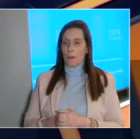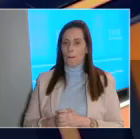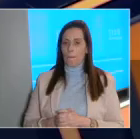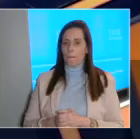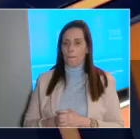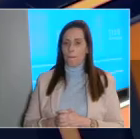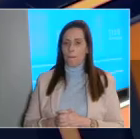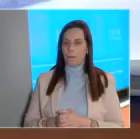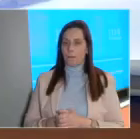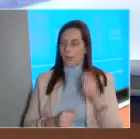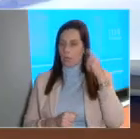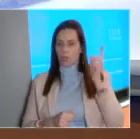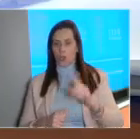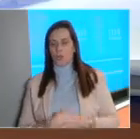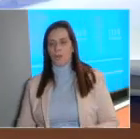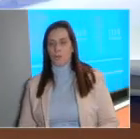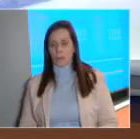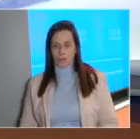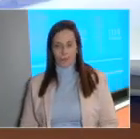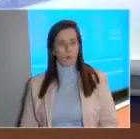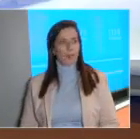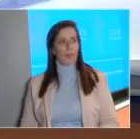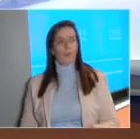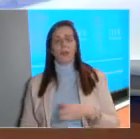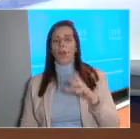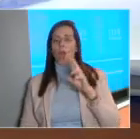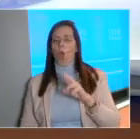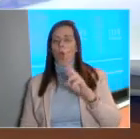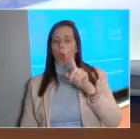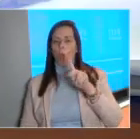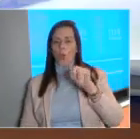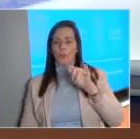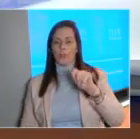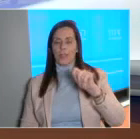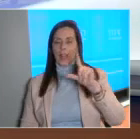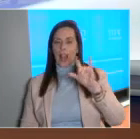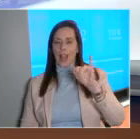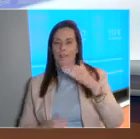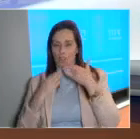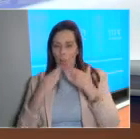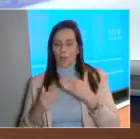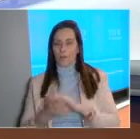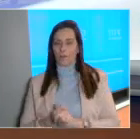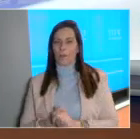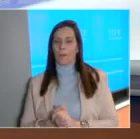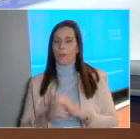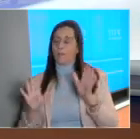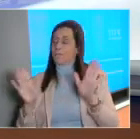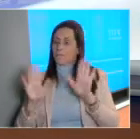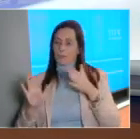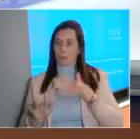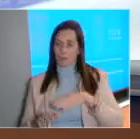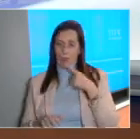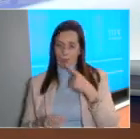טוב, הקו שלנו לא שומעת. אוקיי. רונית לוי הביביסטית, תודה רבה לך, צהריים טובים. אורי, אנחנו חייבים לסיים. אני רוצה רק להגיד, אני רוצה